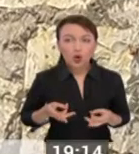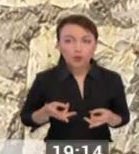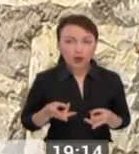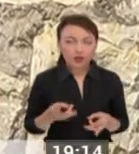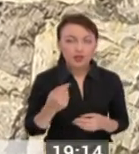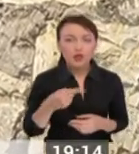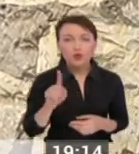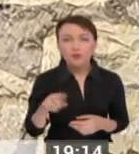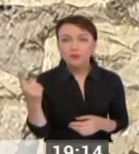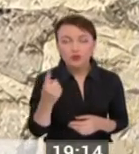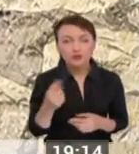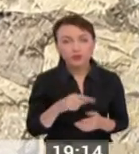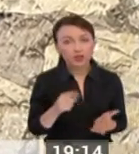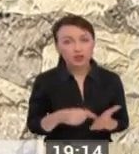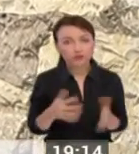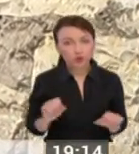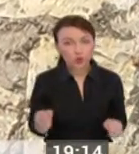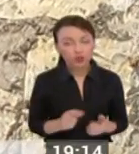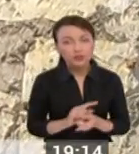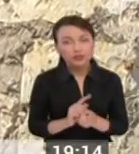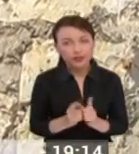номер один, бо вже холодно стає.